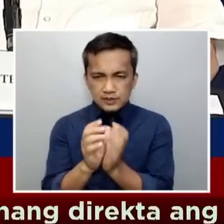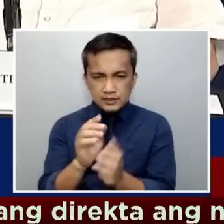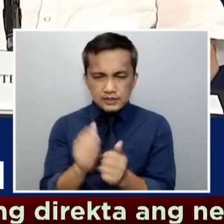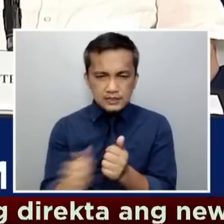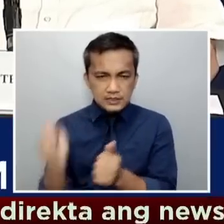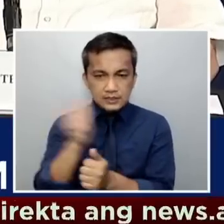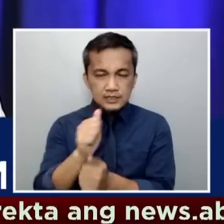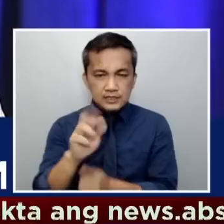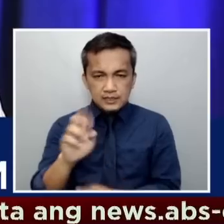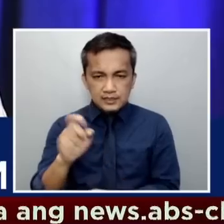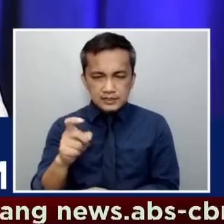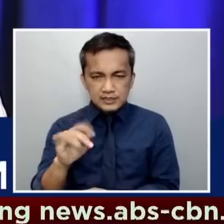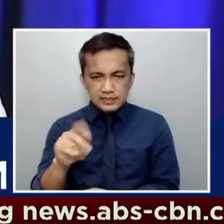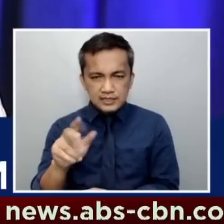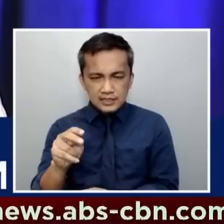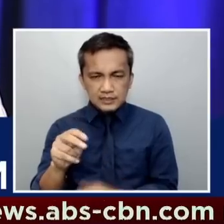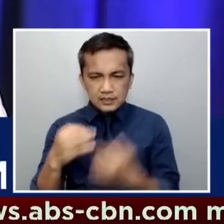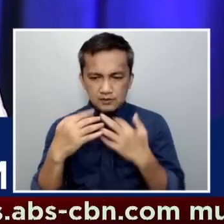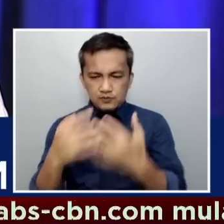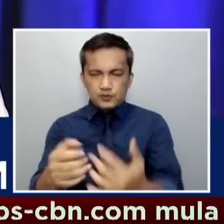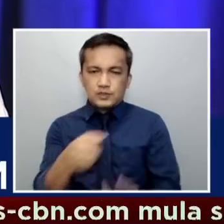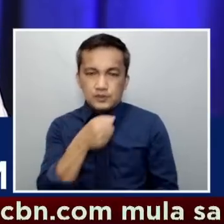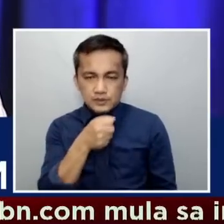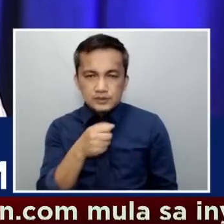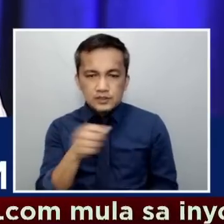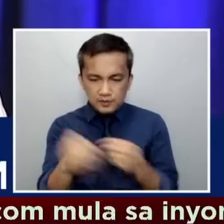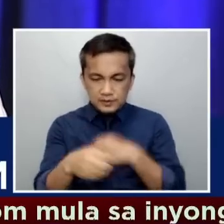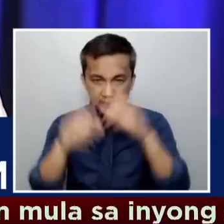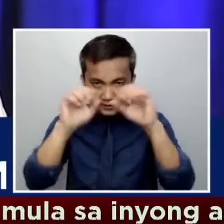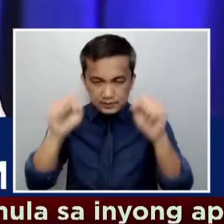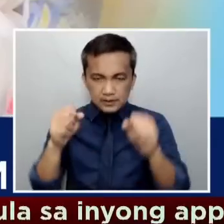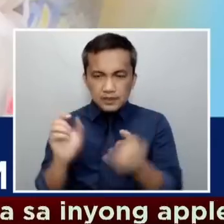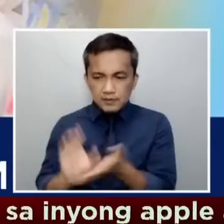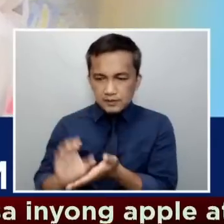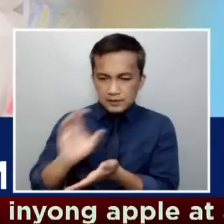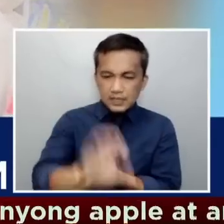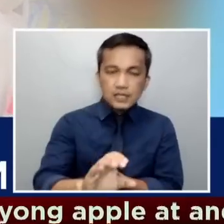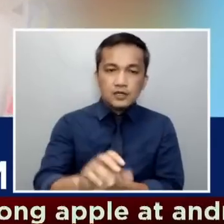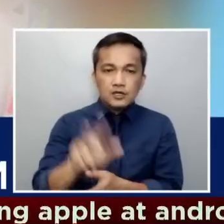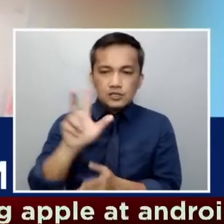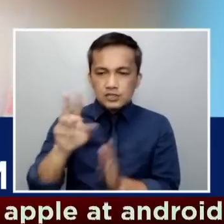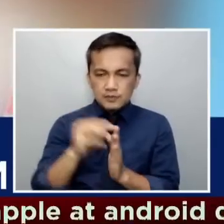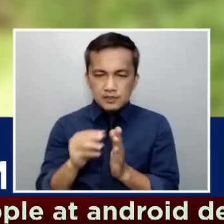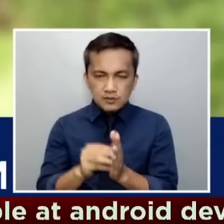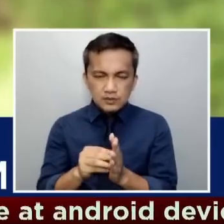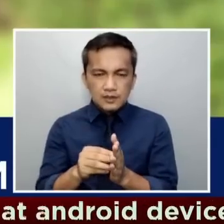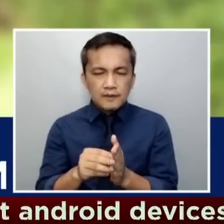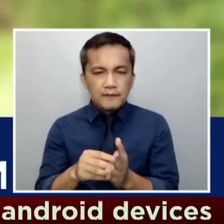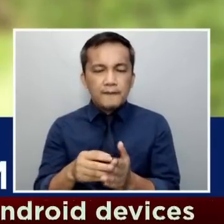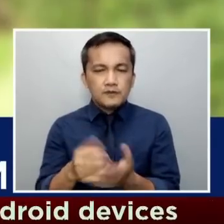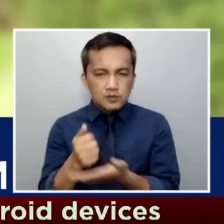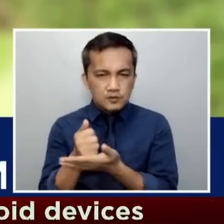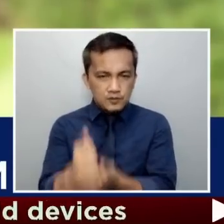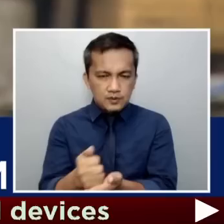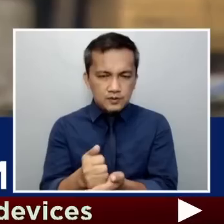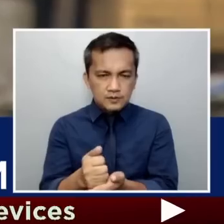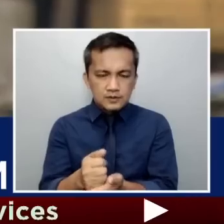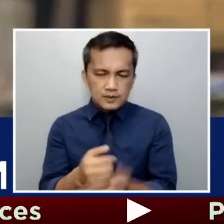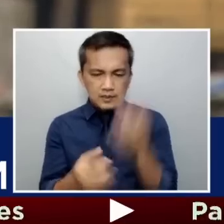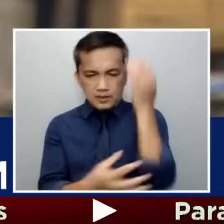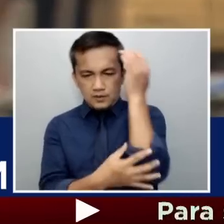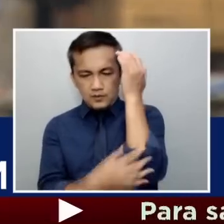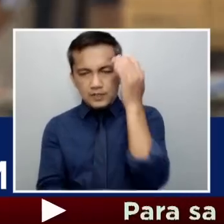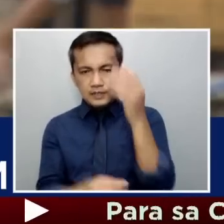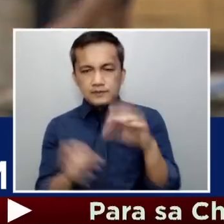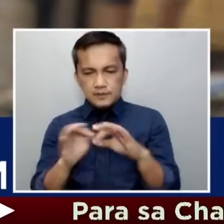sa press briefing sa Malacanang na may ilalaang 3 milyong dolyar na pondo para matulungan ang mahihirap na pamilyang target